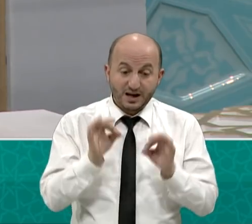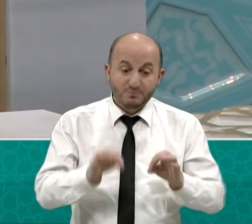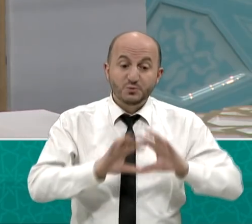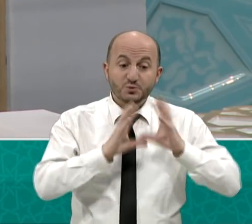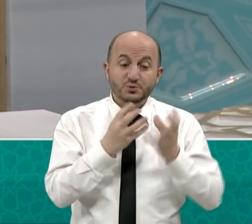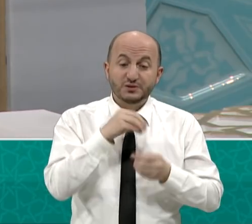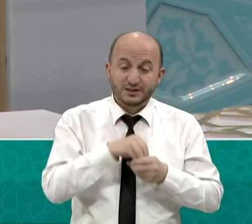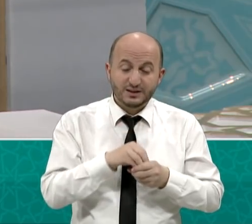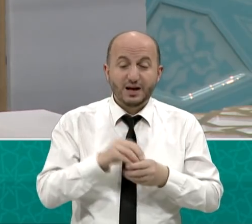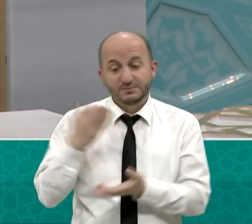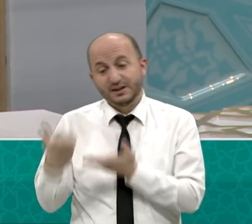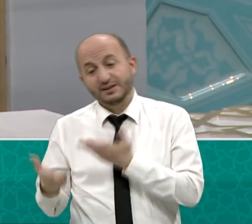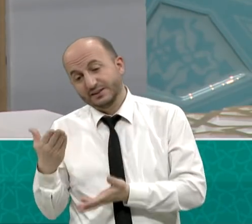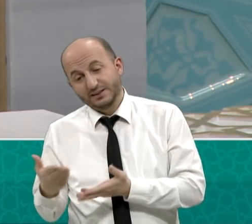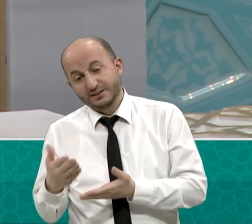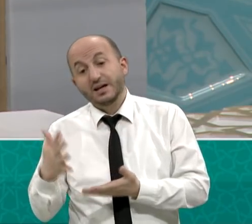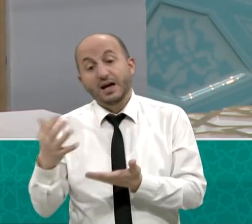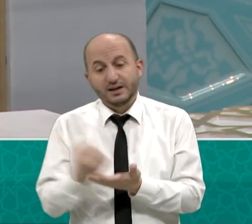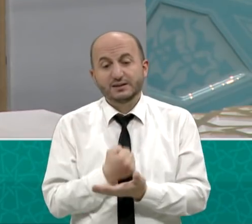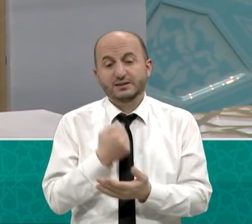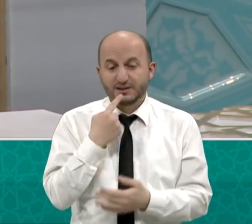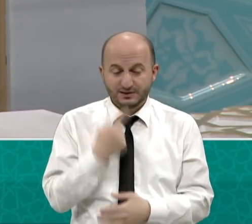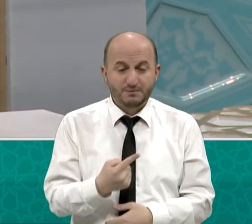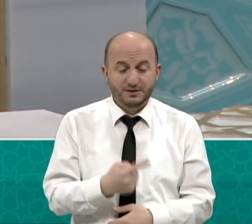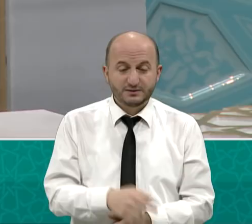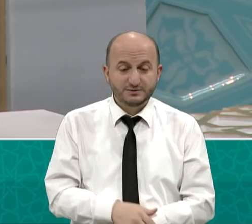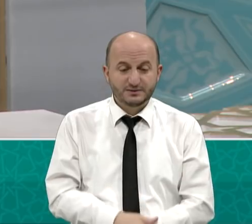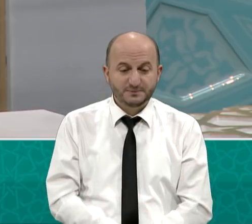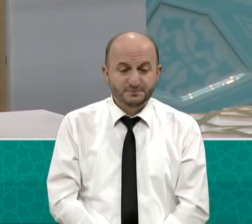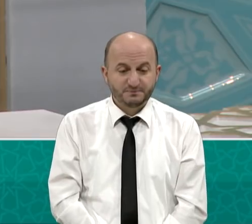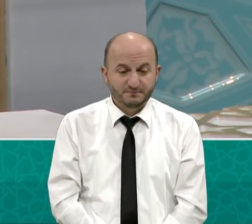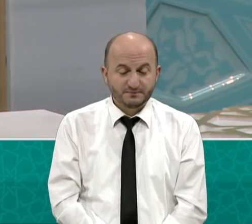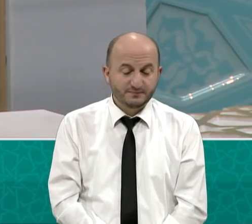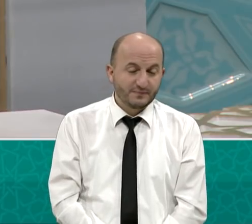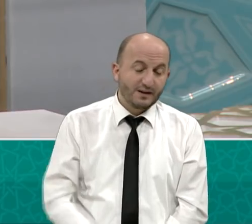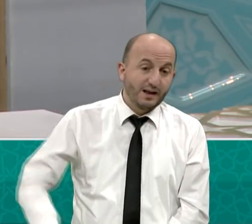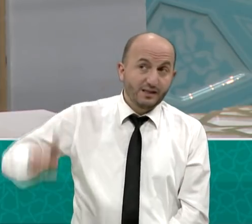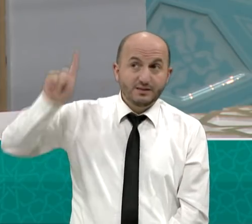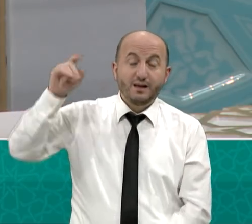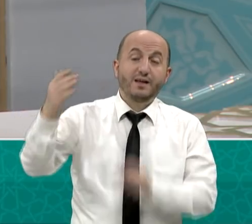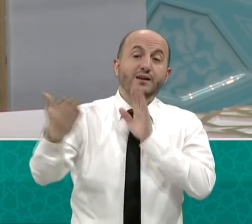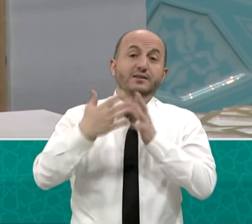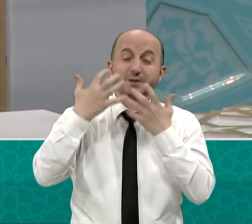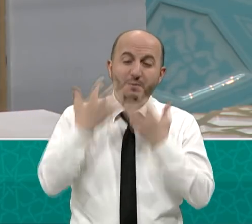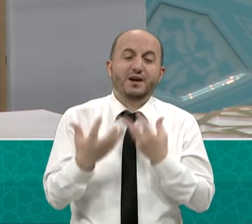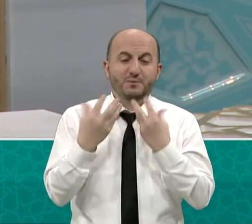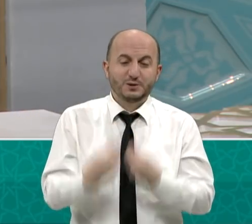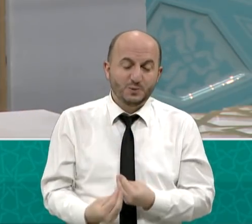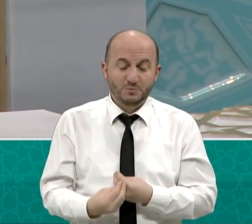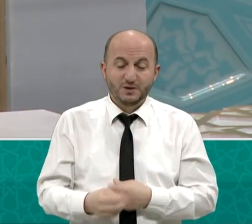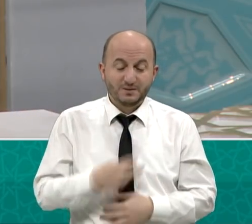dünyada hem ukbada elde edeceğiz demektir. Evet, mahlukata merhametli olmak, Resulullah'ın yaptığı